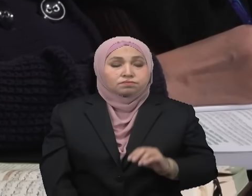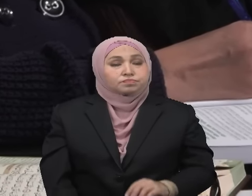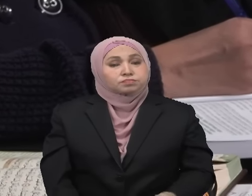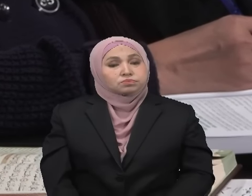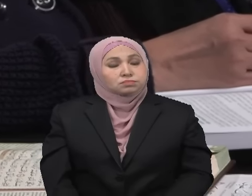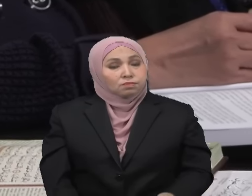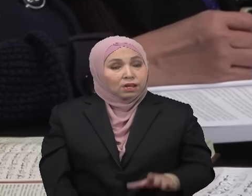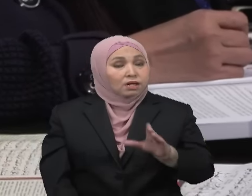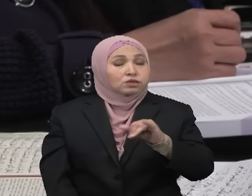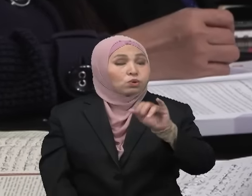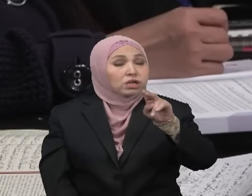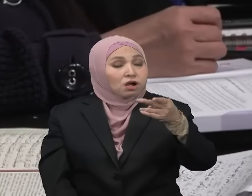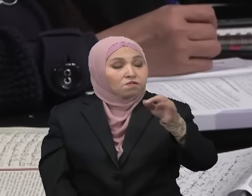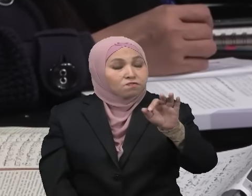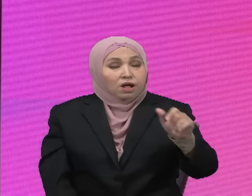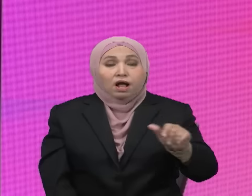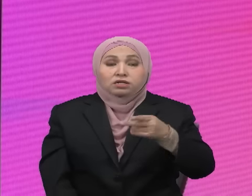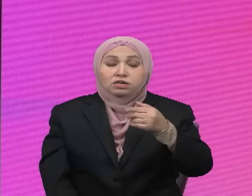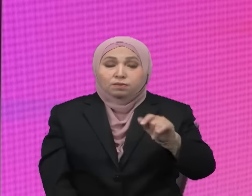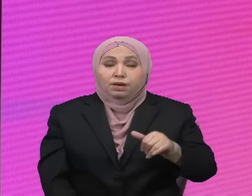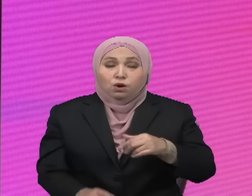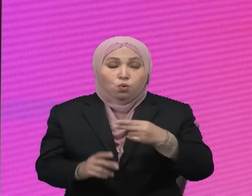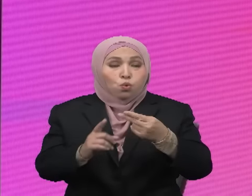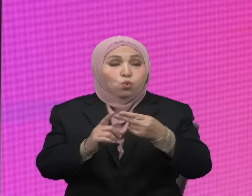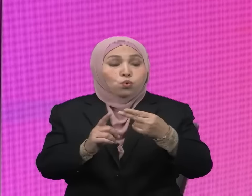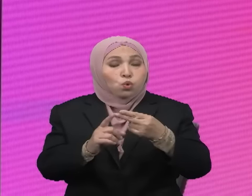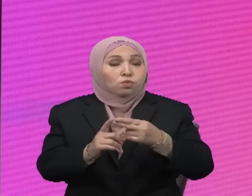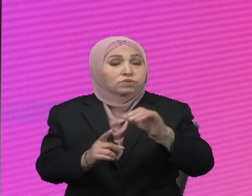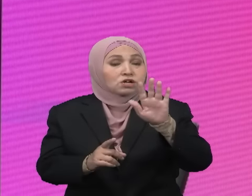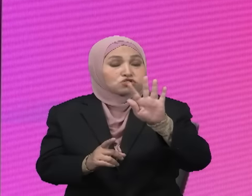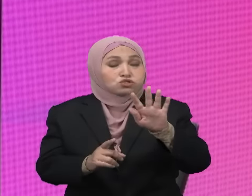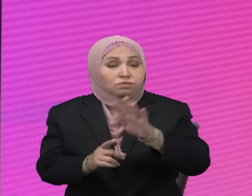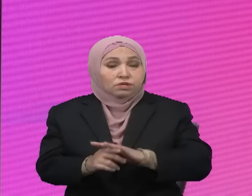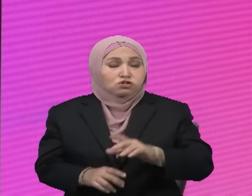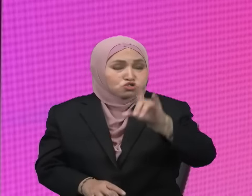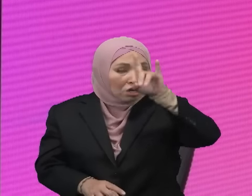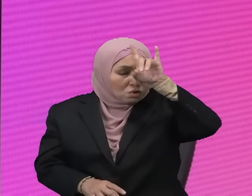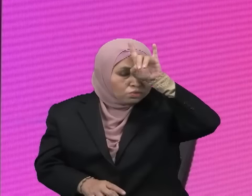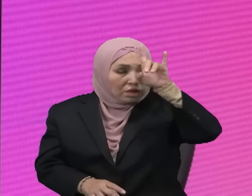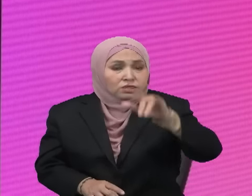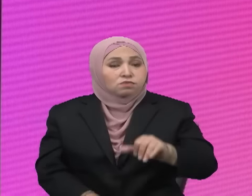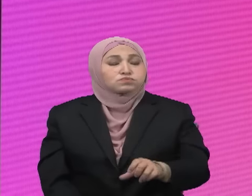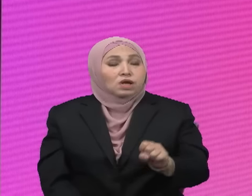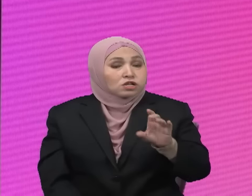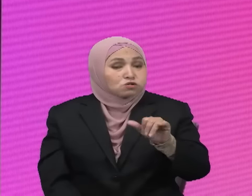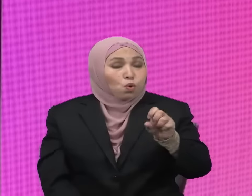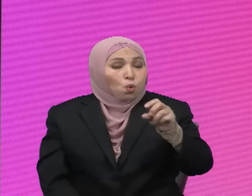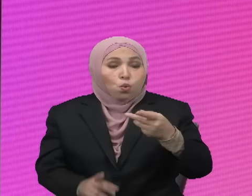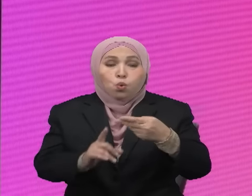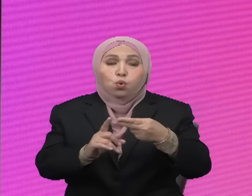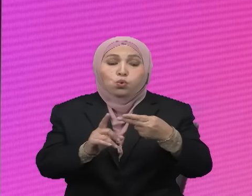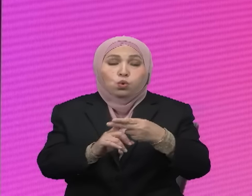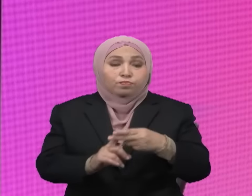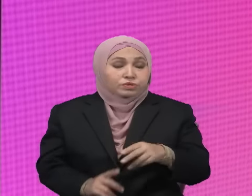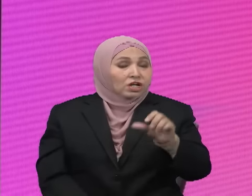syayatin. Itu ikhfa' hakiki pada huruf syin. Kemudian kalimah syaitan ataupun syayatin. Huruf syin, huruf yang